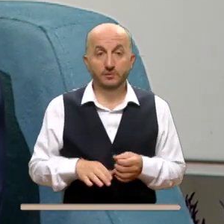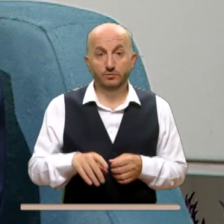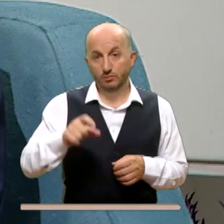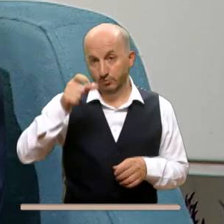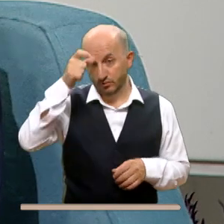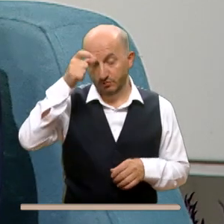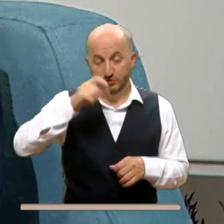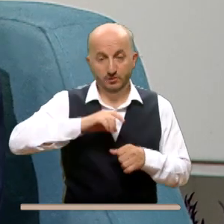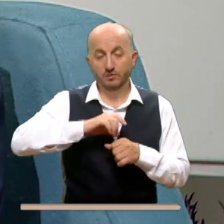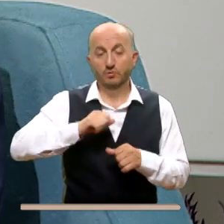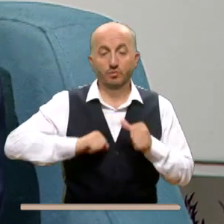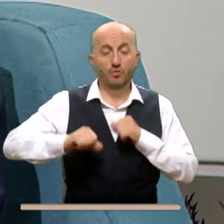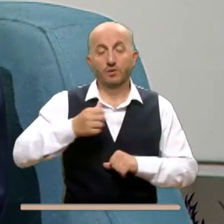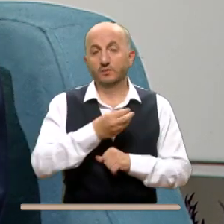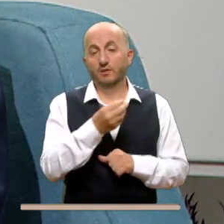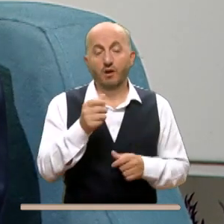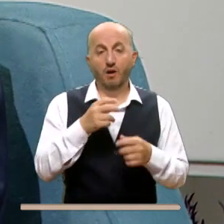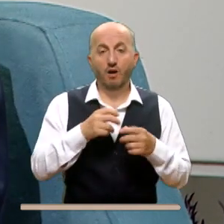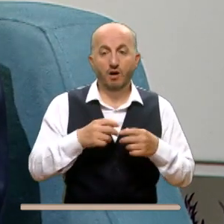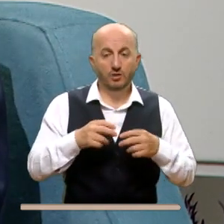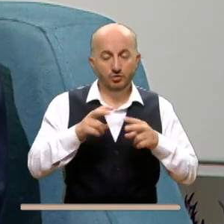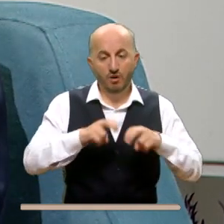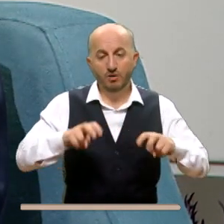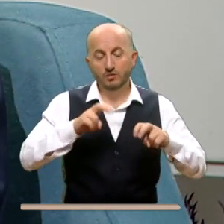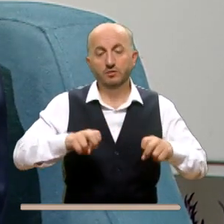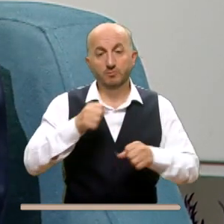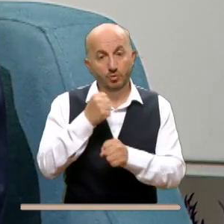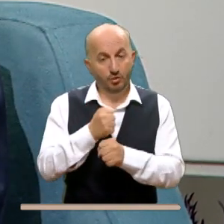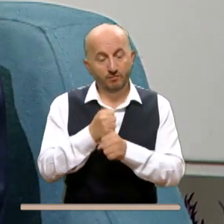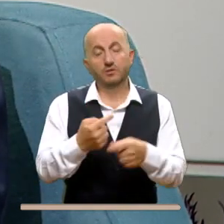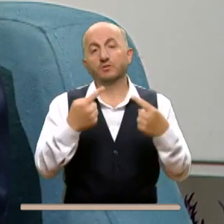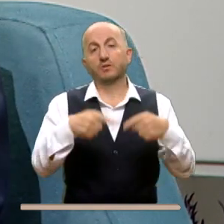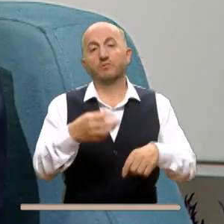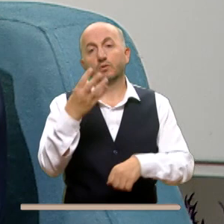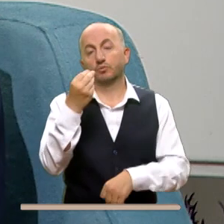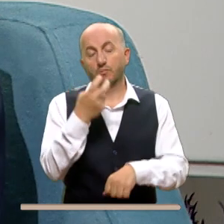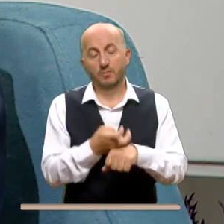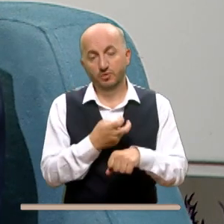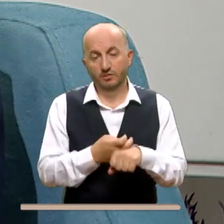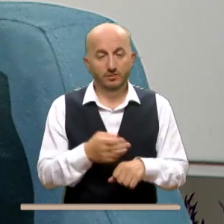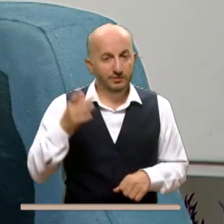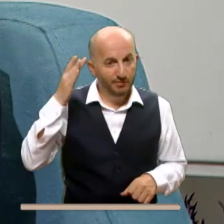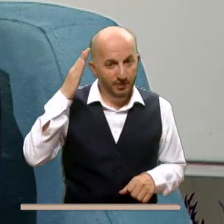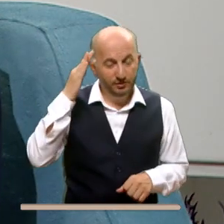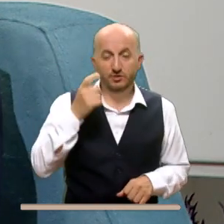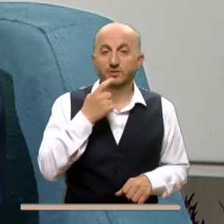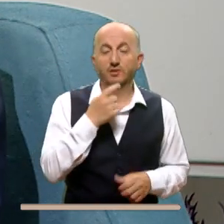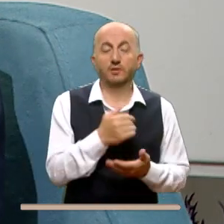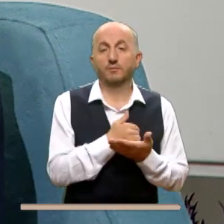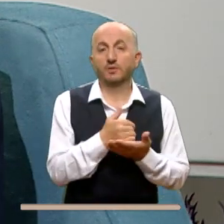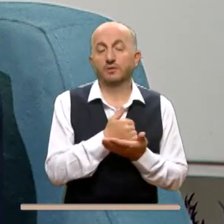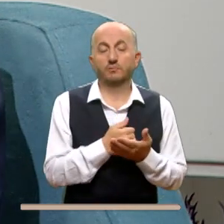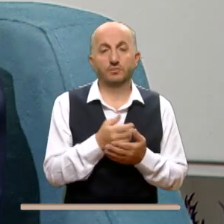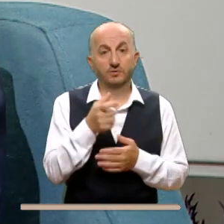ülkemiz üniversitelerinde araştırma görevliliği sınavlarında çok başarılılar. Yabancı dilleri, birikimleri